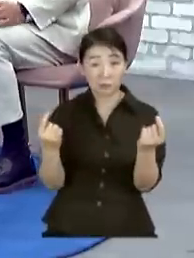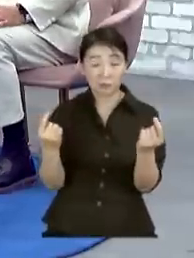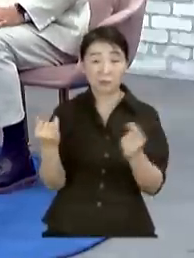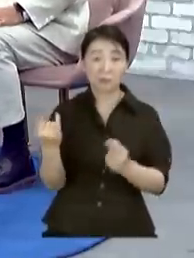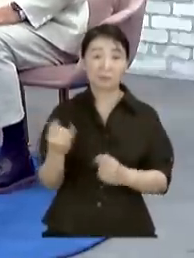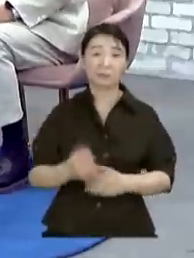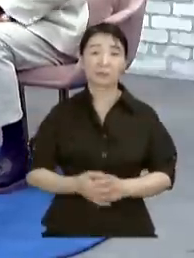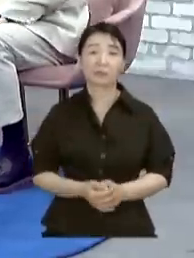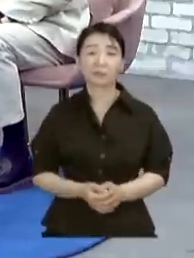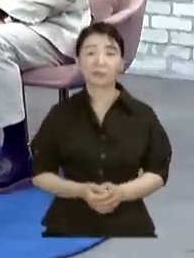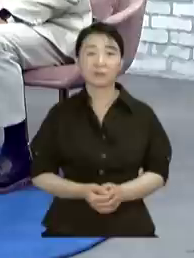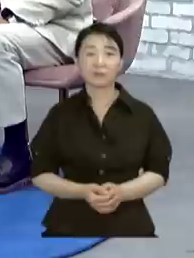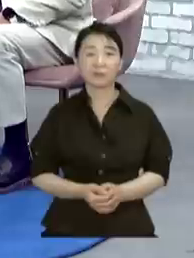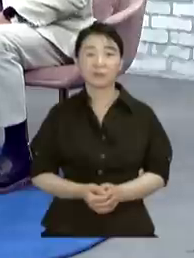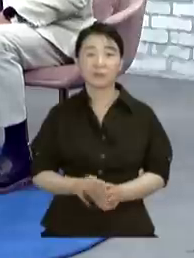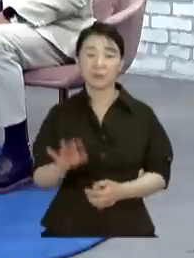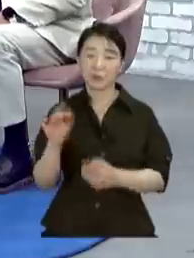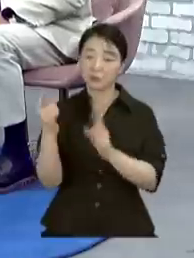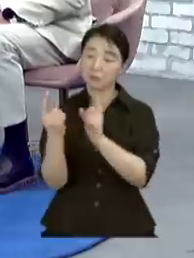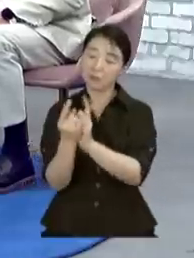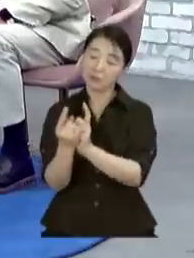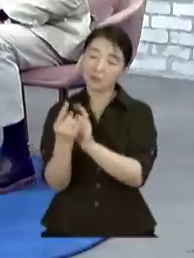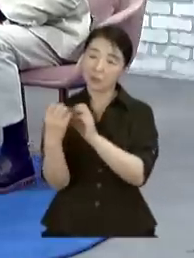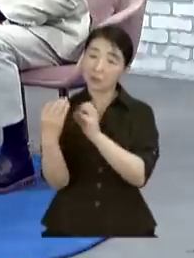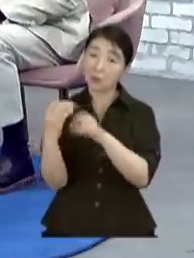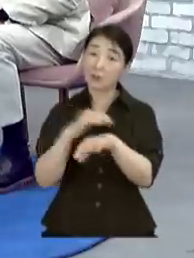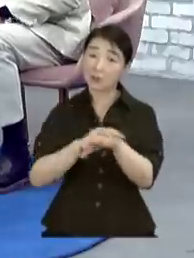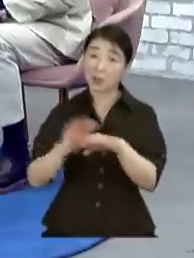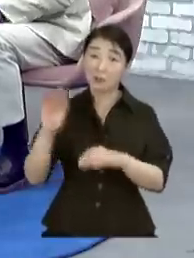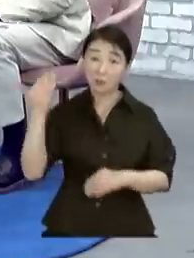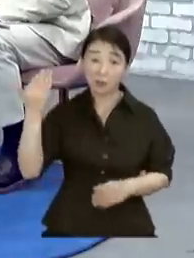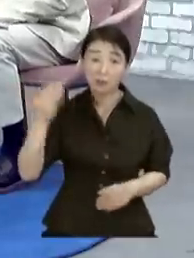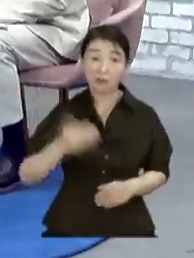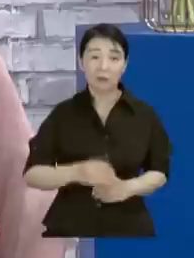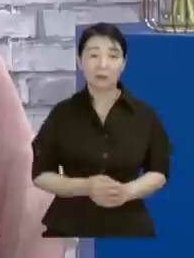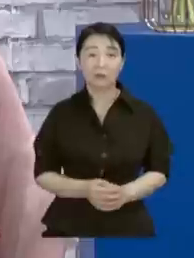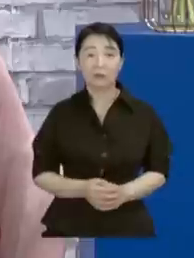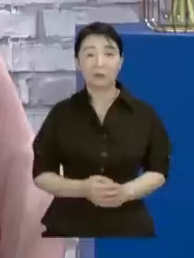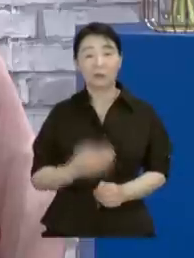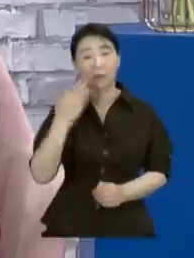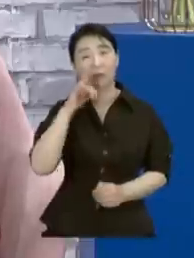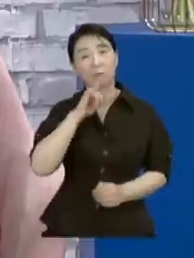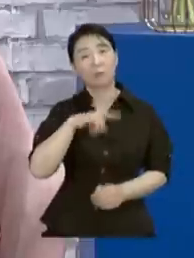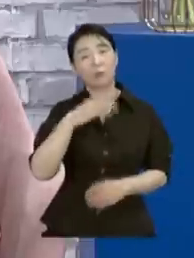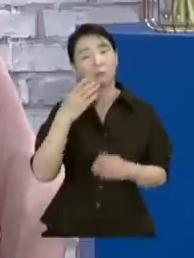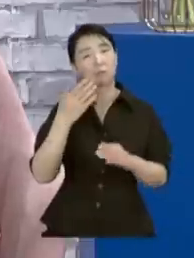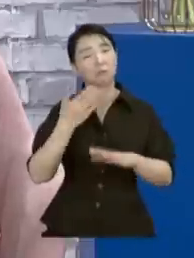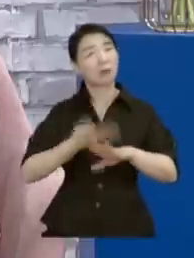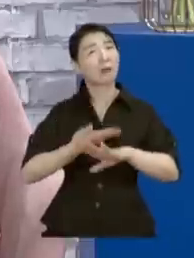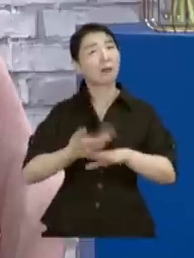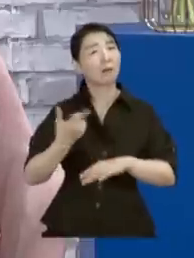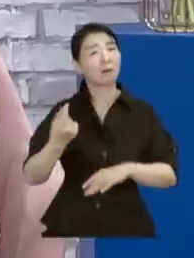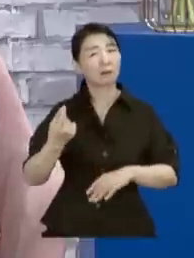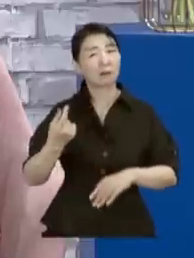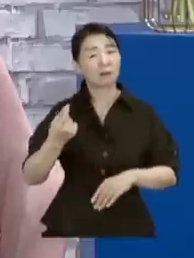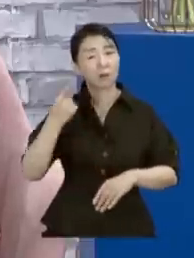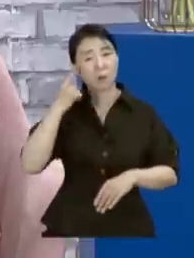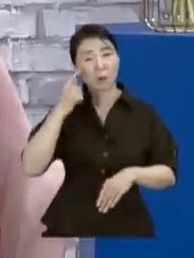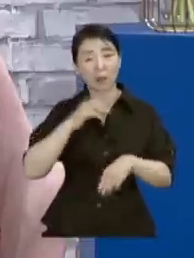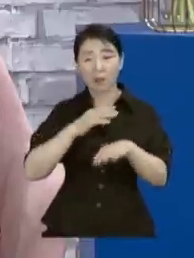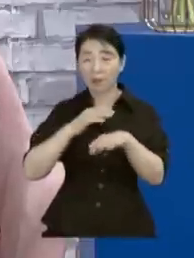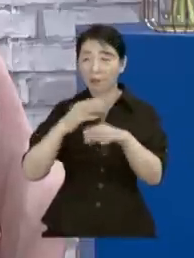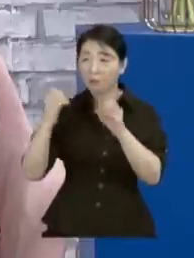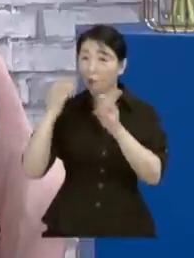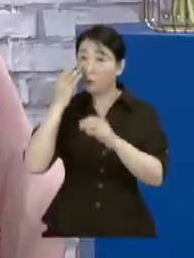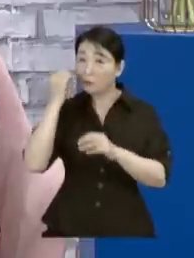네. 여성분. 예. 근데 처음에 이렇게 만나갖고 저 대화가 좀 되던가요? 아무리 한국말이지만 다르더라고요. 그